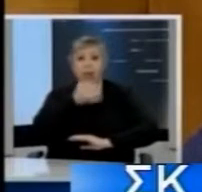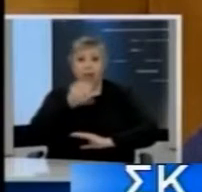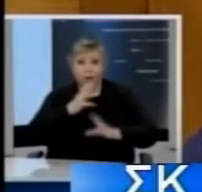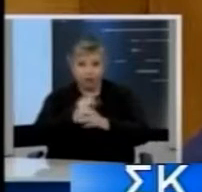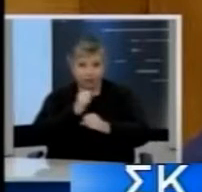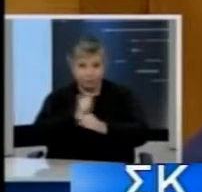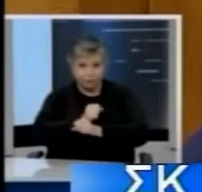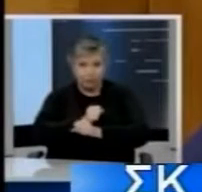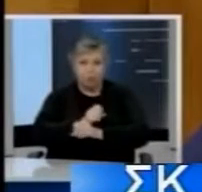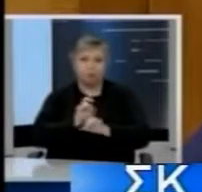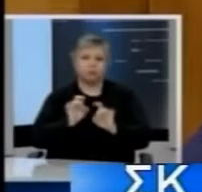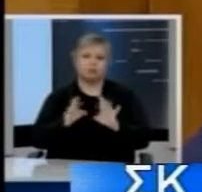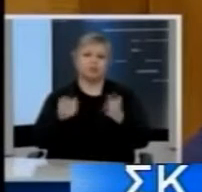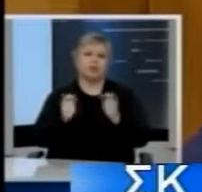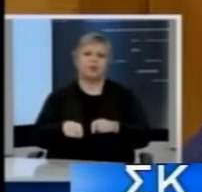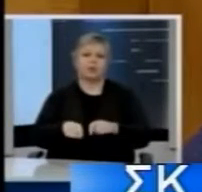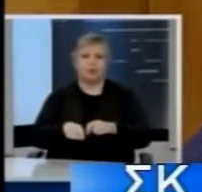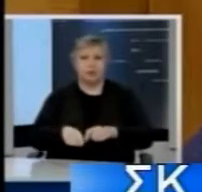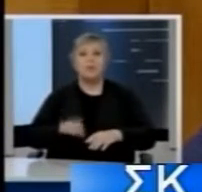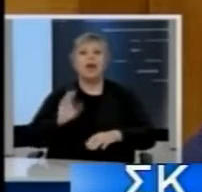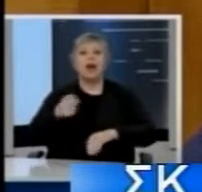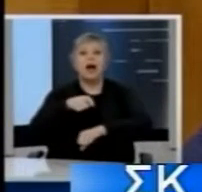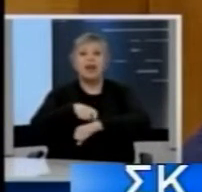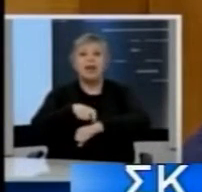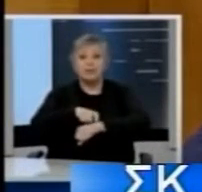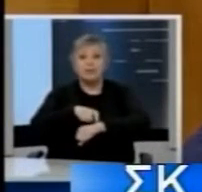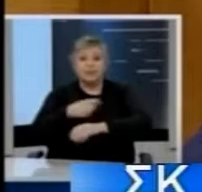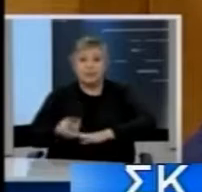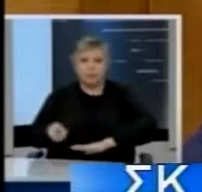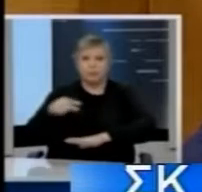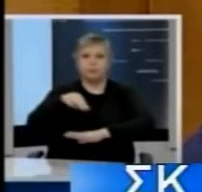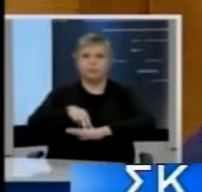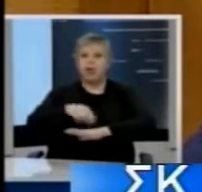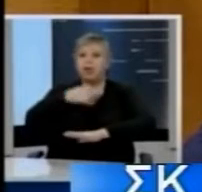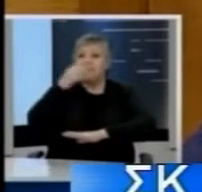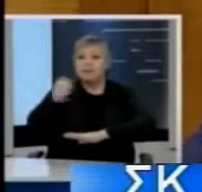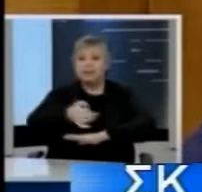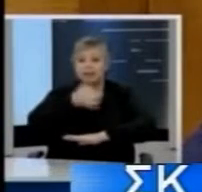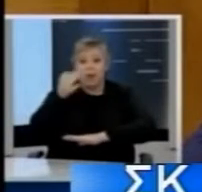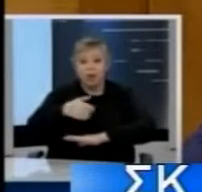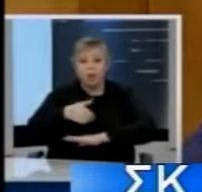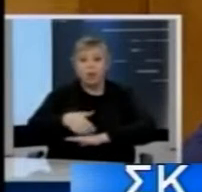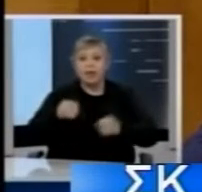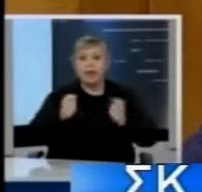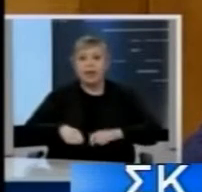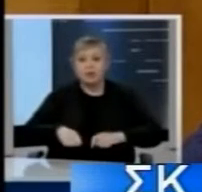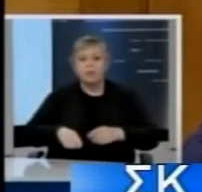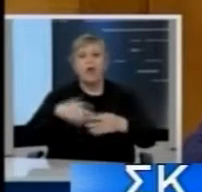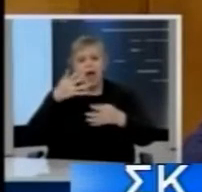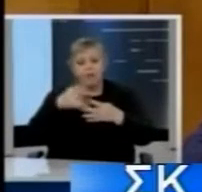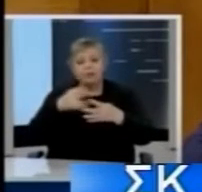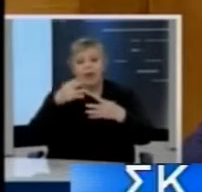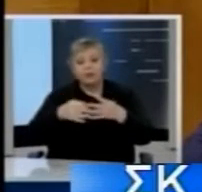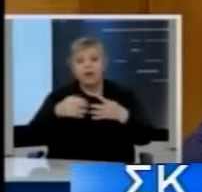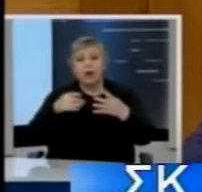σήμερα βρισκόσαστε μπροστά στο μεγαλύτερο εφιάλτη σας να ερχόμαστε να τα υλοποιούμε και μάλιστα ένα προς ένα και να